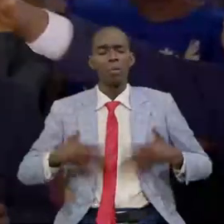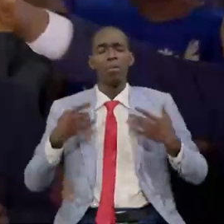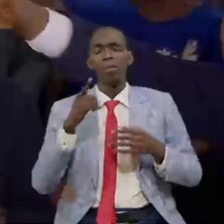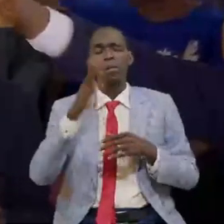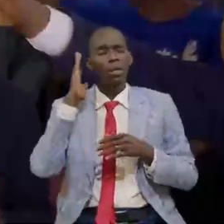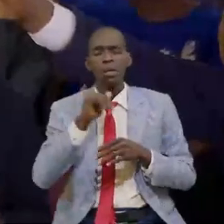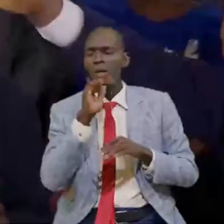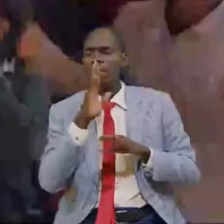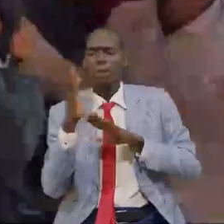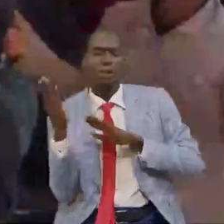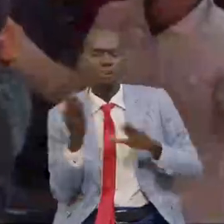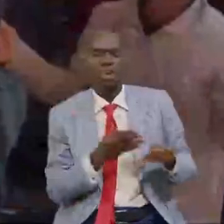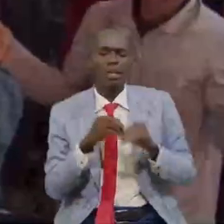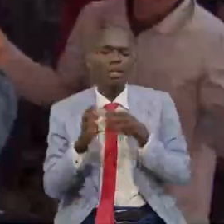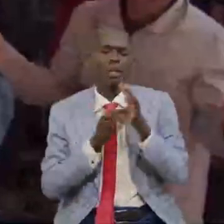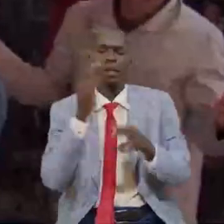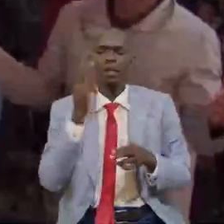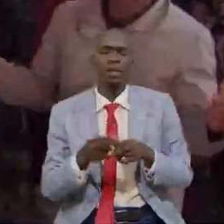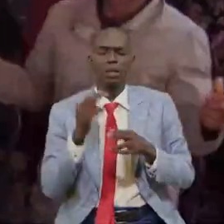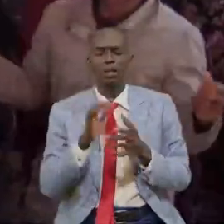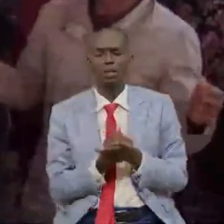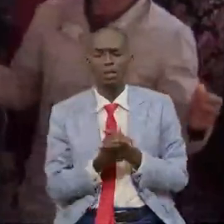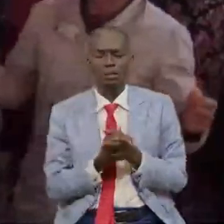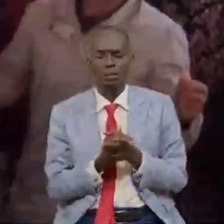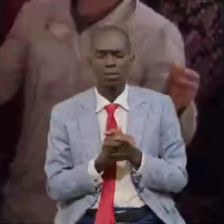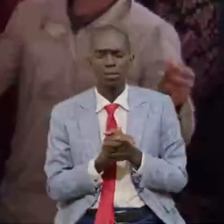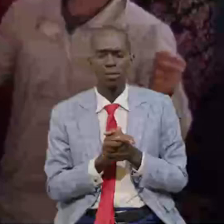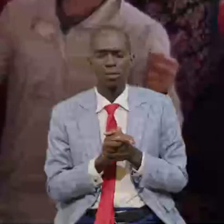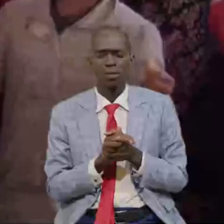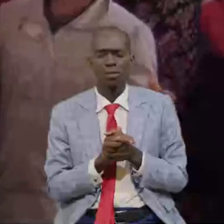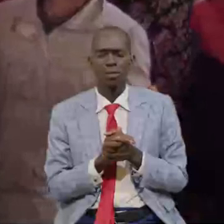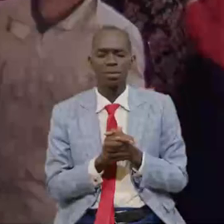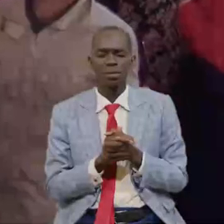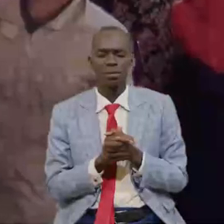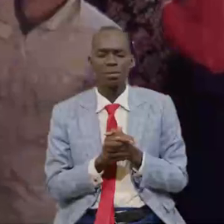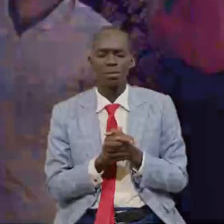ne seras pas laissé derrière au nom de Jésus.